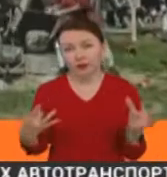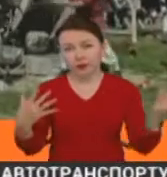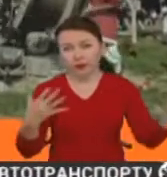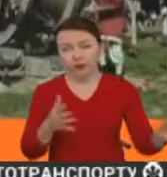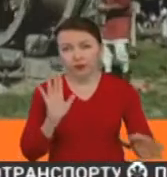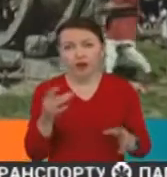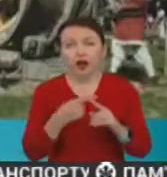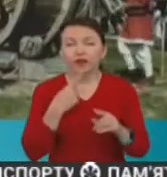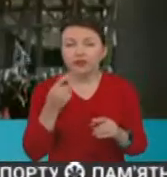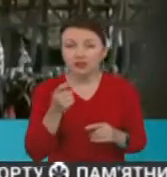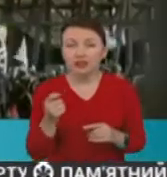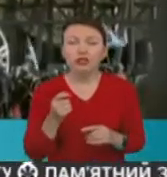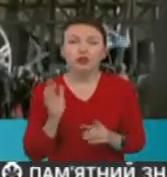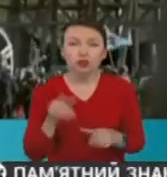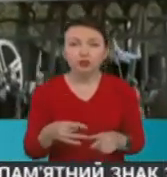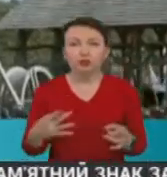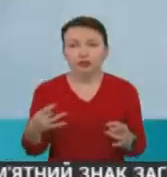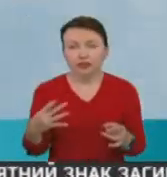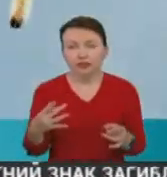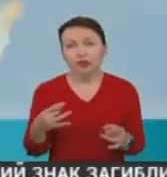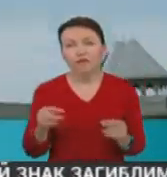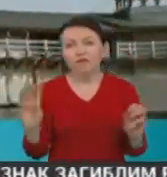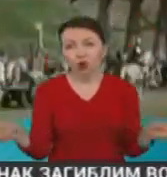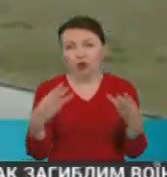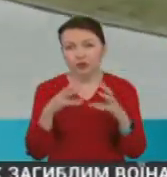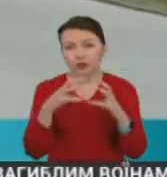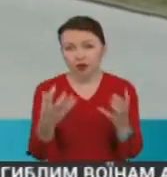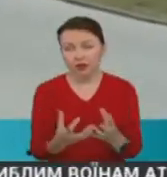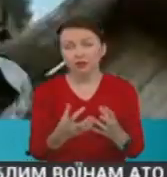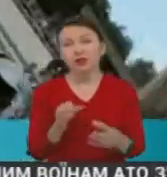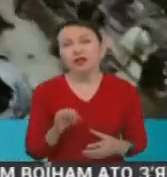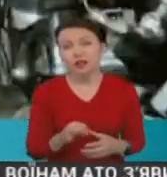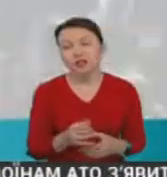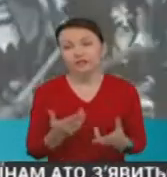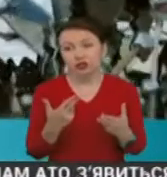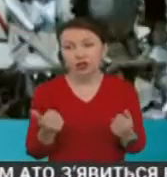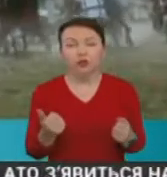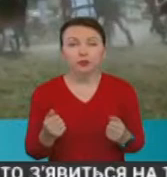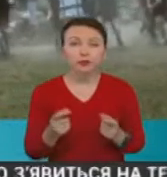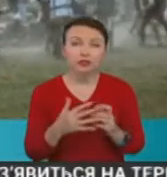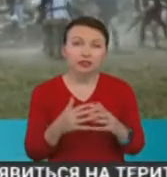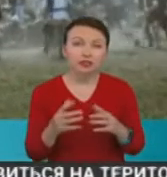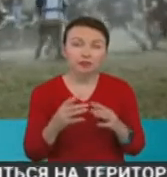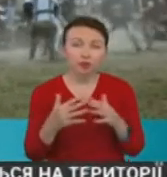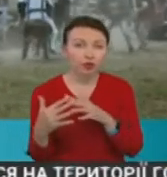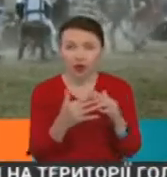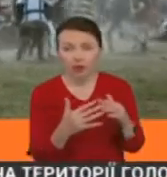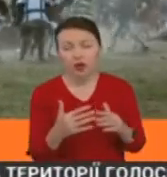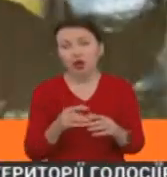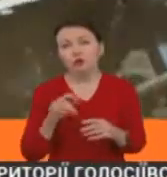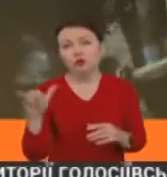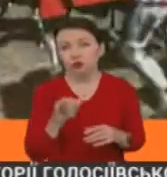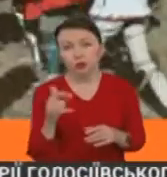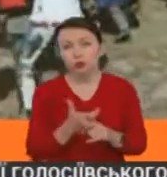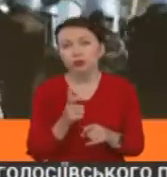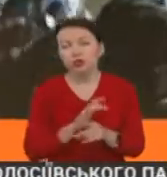до 7-ї години також стрільбою з трибушету вогняними ядрами. Ну і, звичайно, з боями в суботу буде така